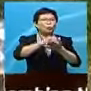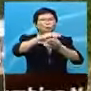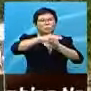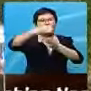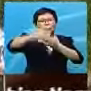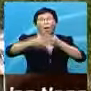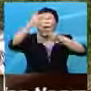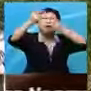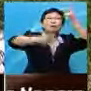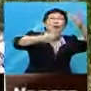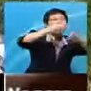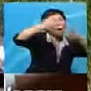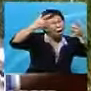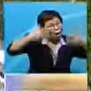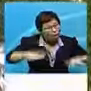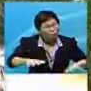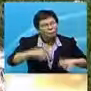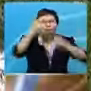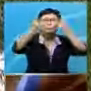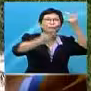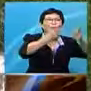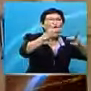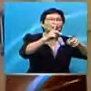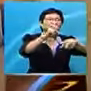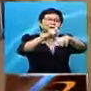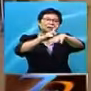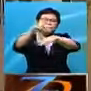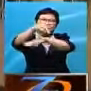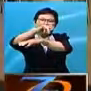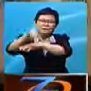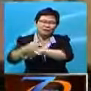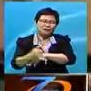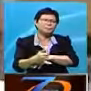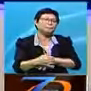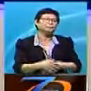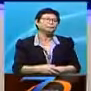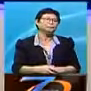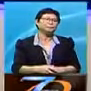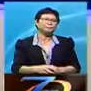di Pangsapuri Taman Medan Cahaya, Petaling Jaya.